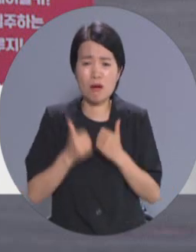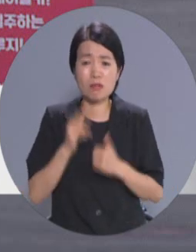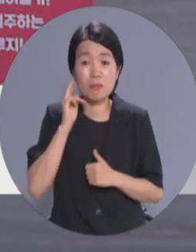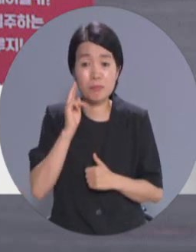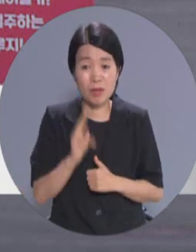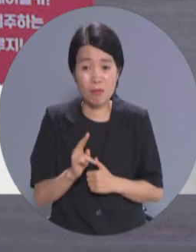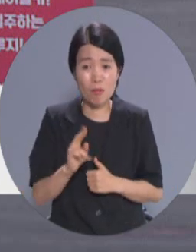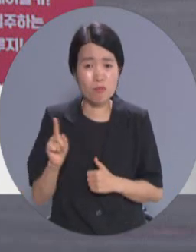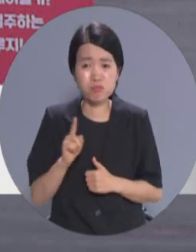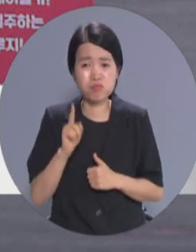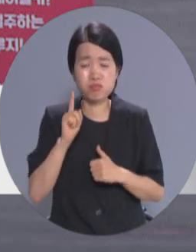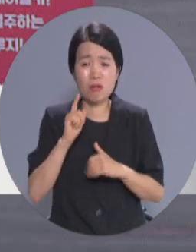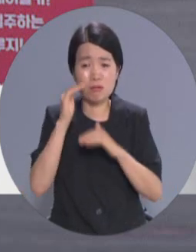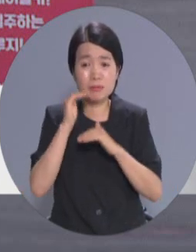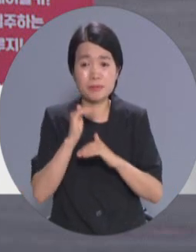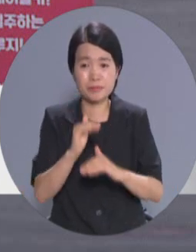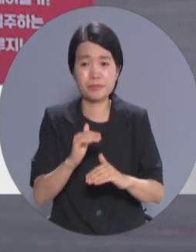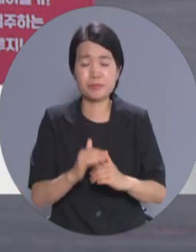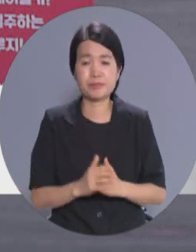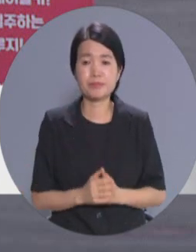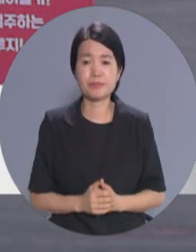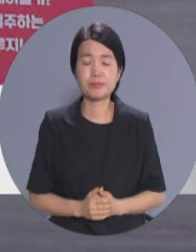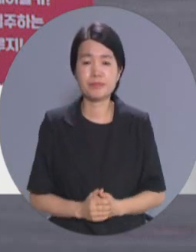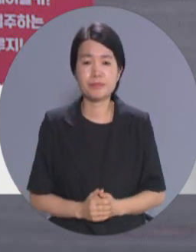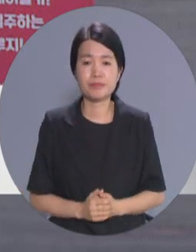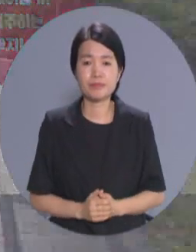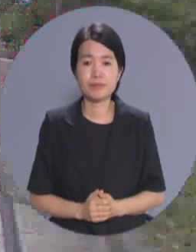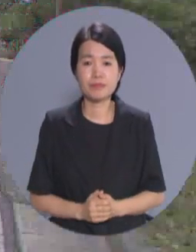골이 깊어지고 있습니다. 김단비 기자입니다.